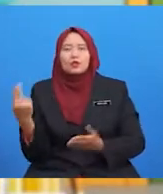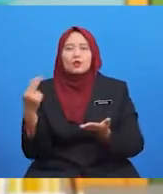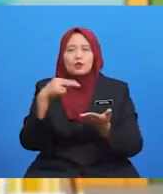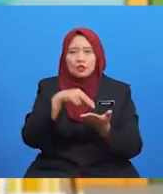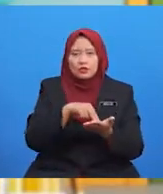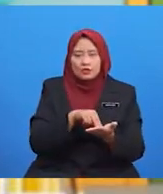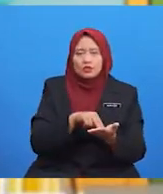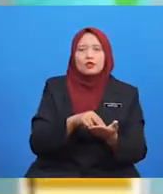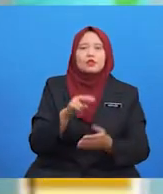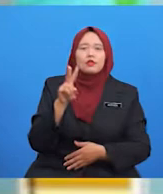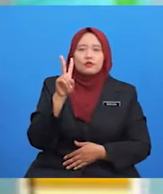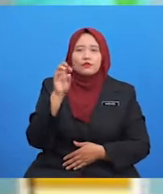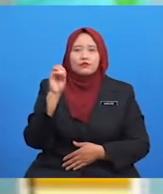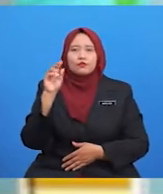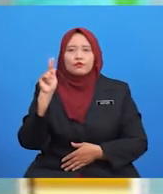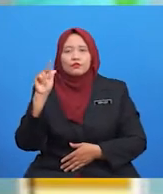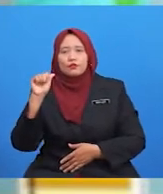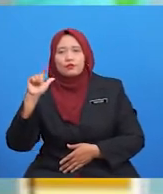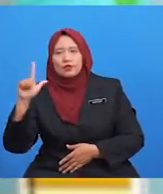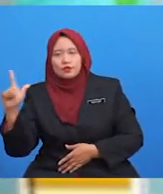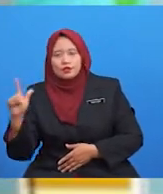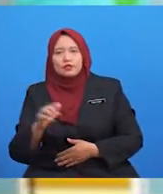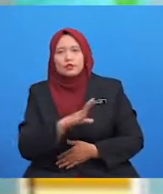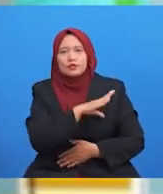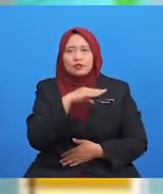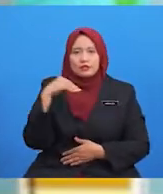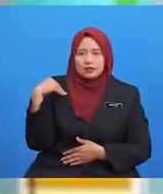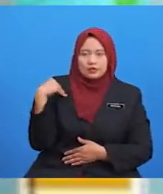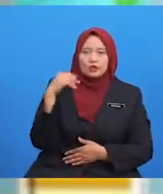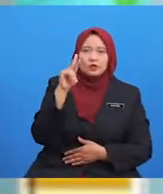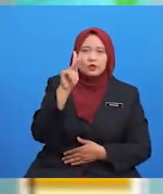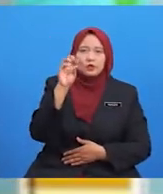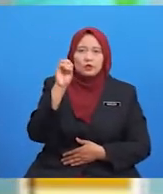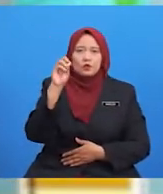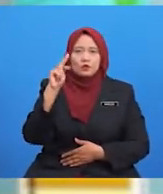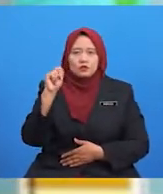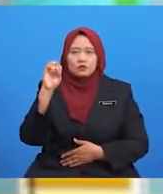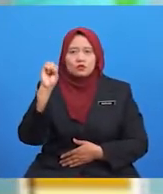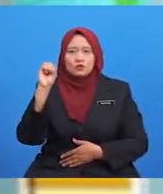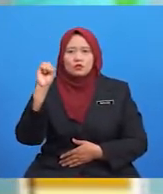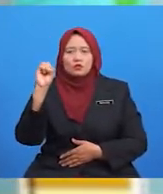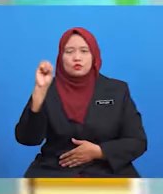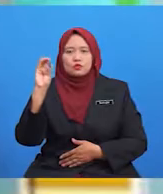konsonan. Mari sama-sama kita mengkaji perulangan kata.